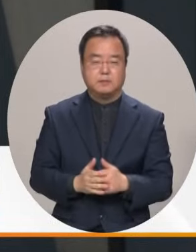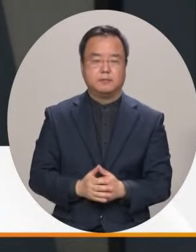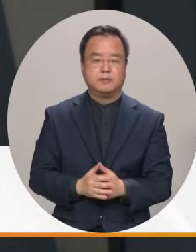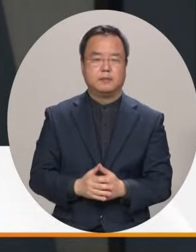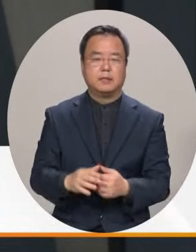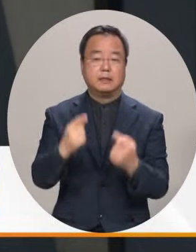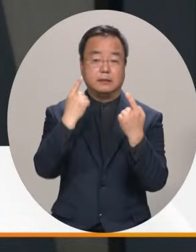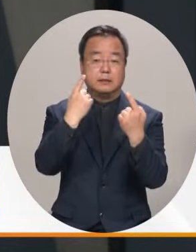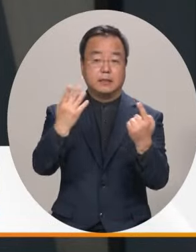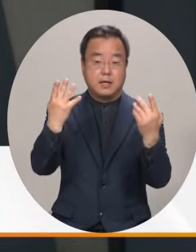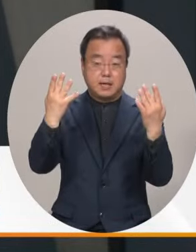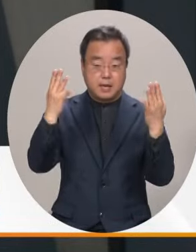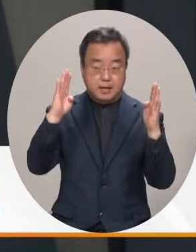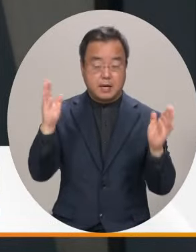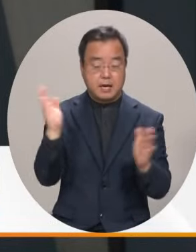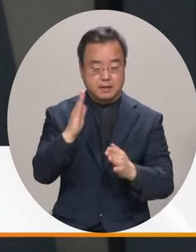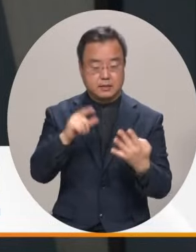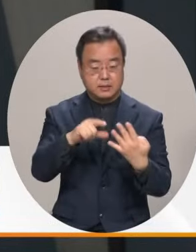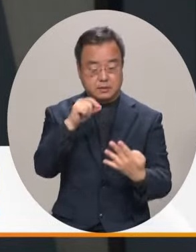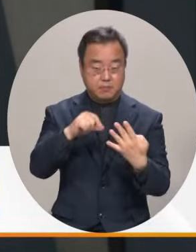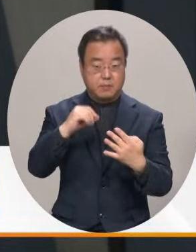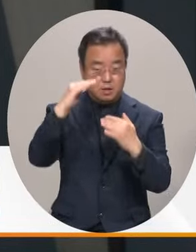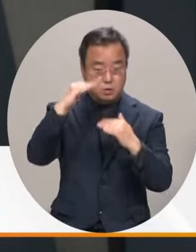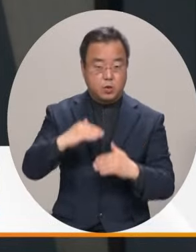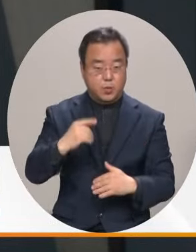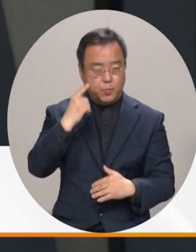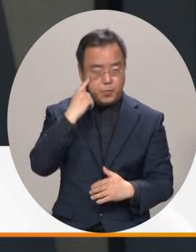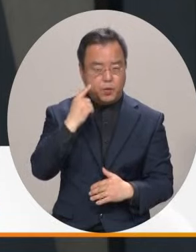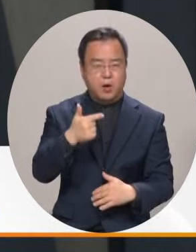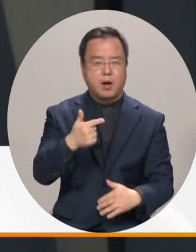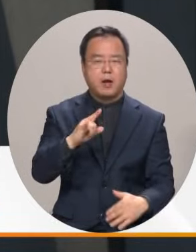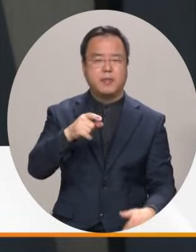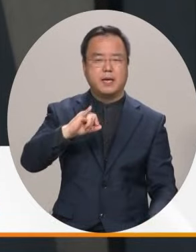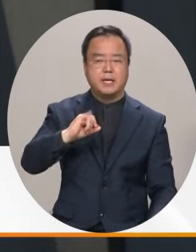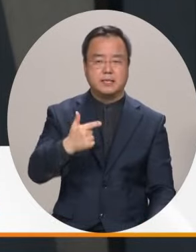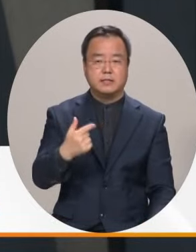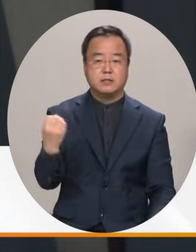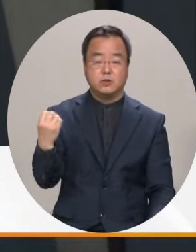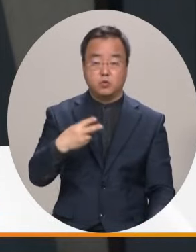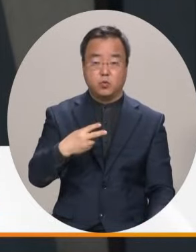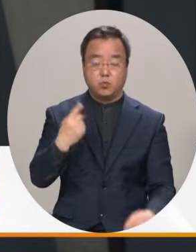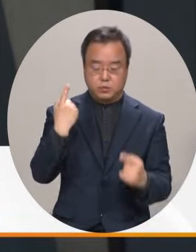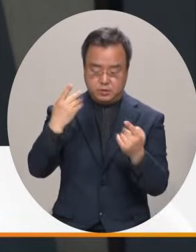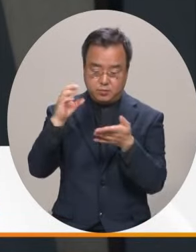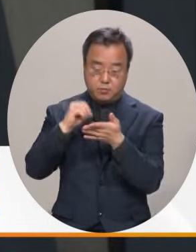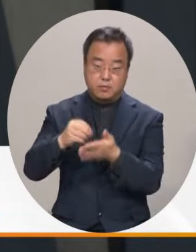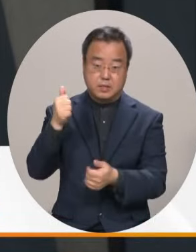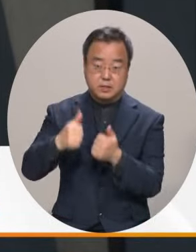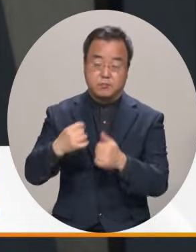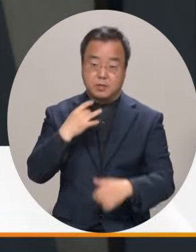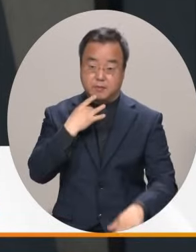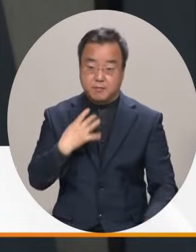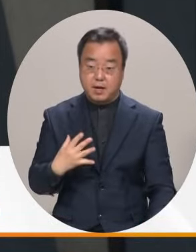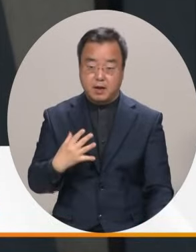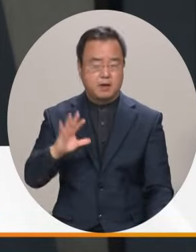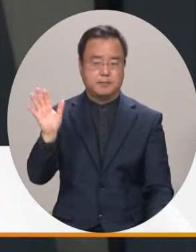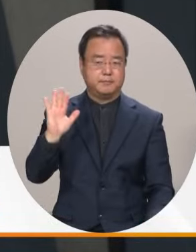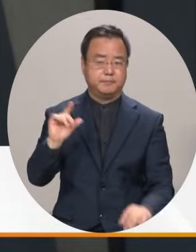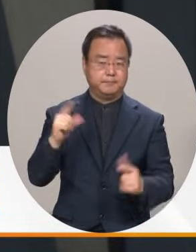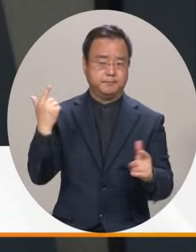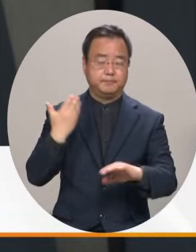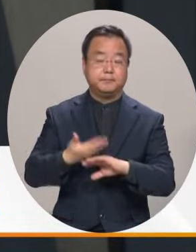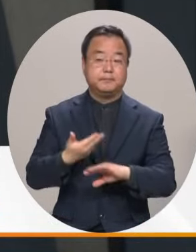대학에서 학생을 선발하는 과정을 보면은 내신 성적 만이나 아니면 수능 성적만으로 평가하는 것이 아니라는 점을 이해를 해야